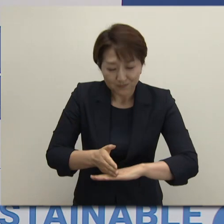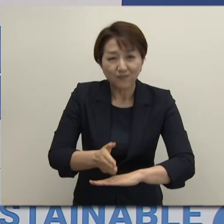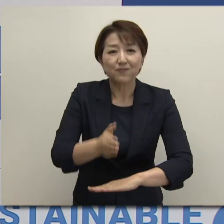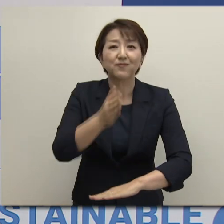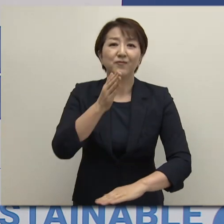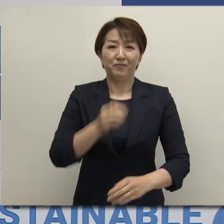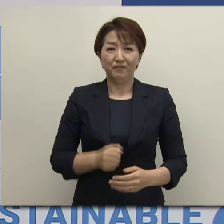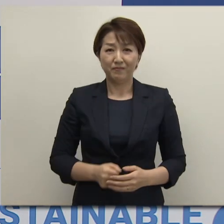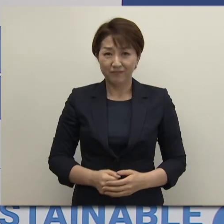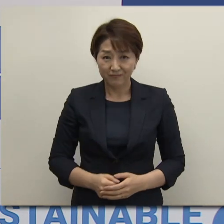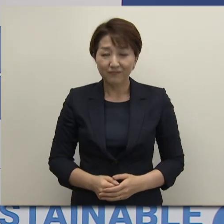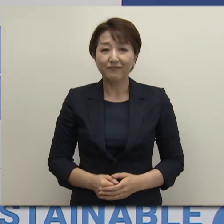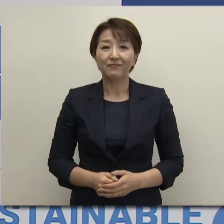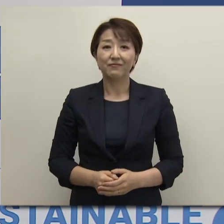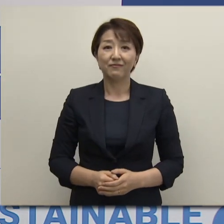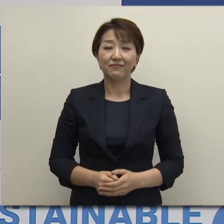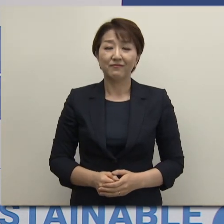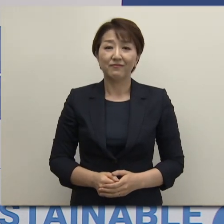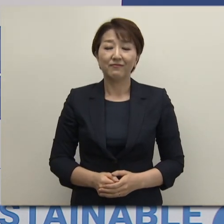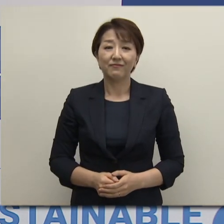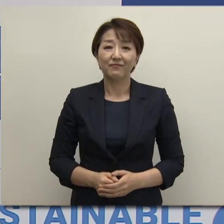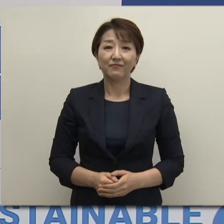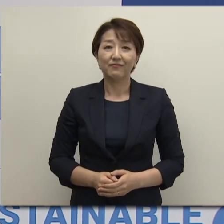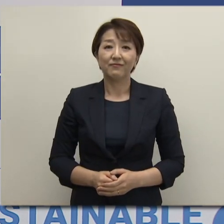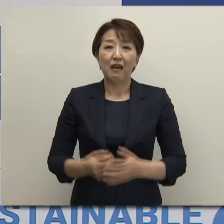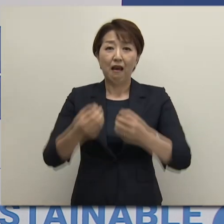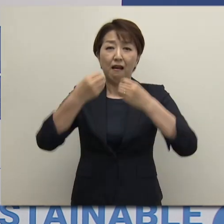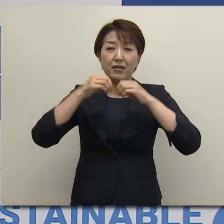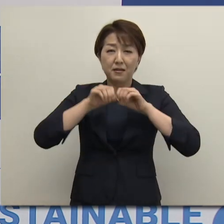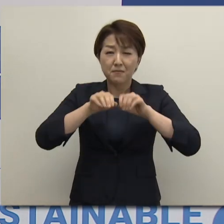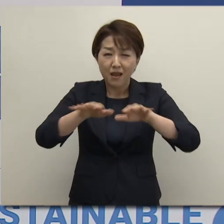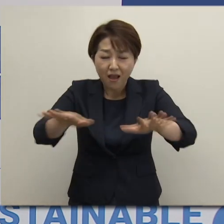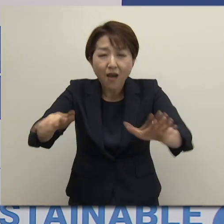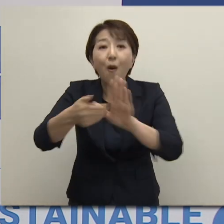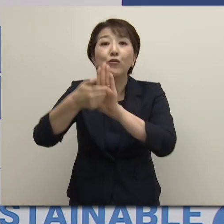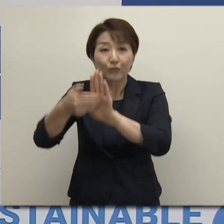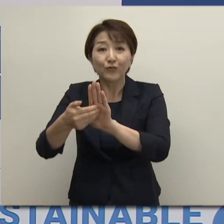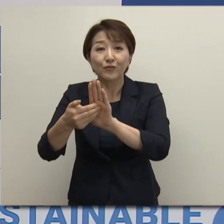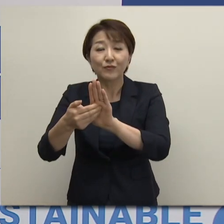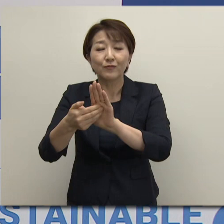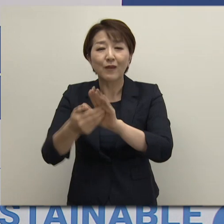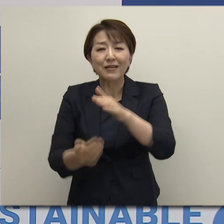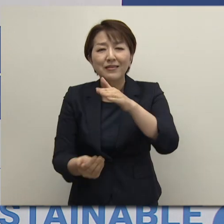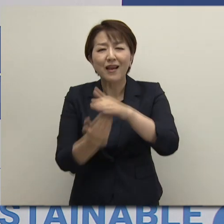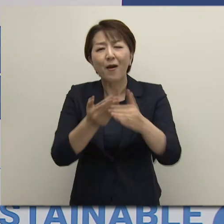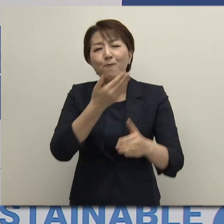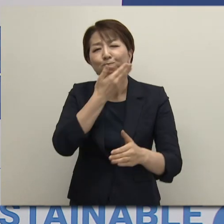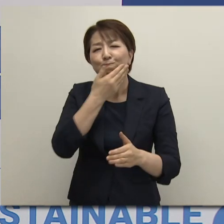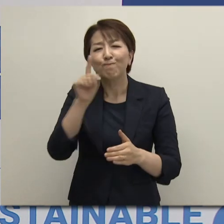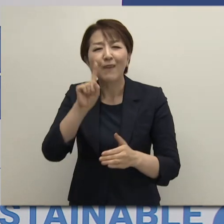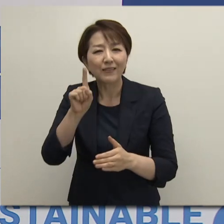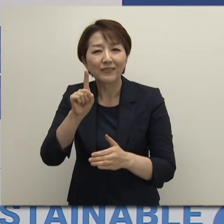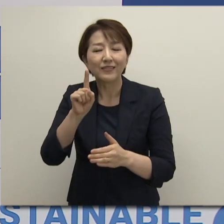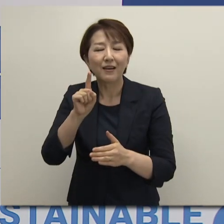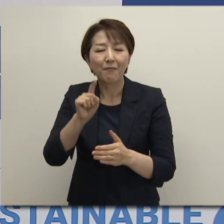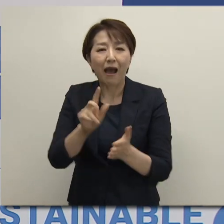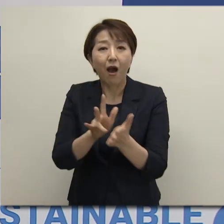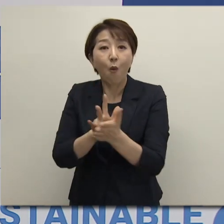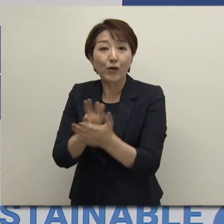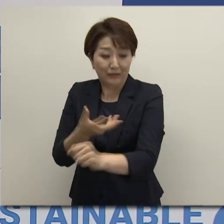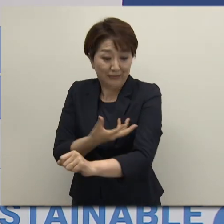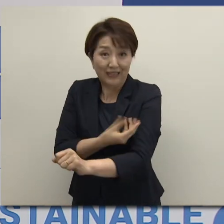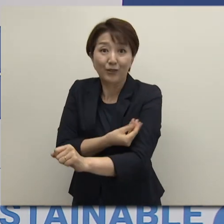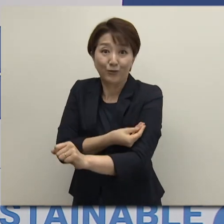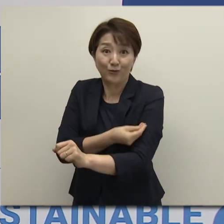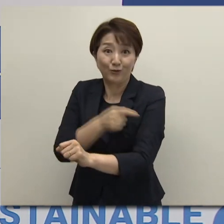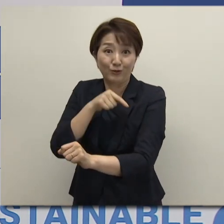あるがとうございました感染拡大を防ぐ最大の切り札ともいえるワクチンの接種につい